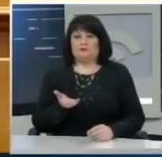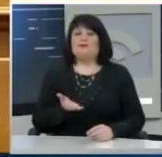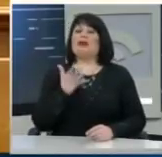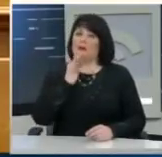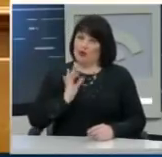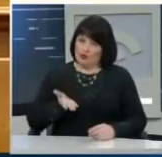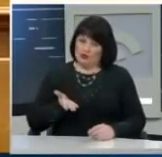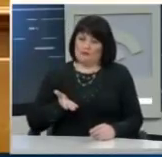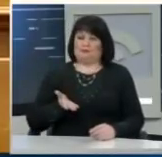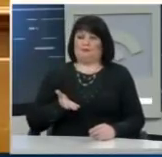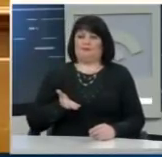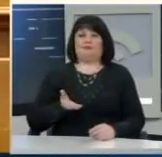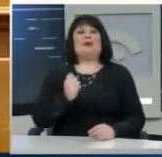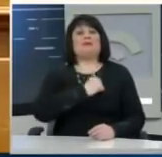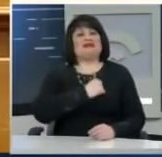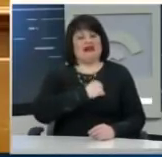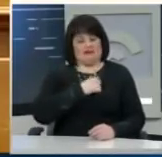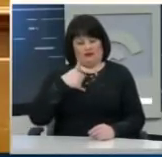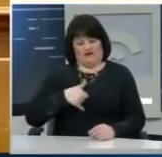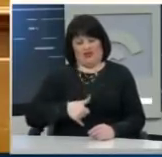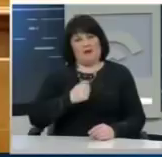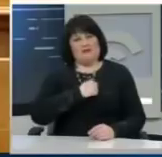διότι πιστεύουμε βαθιά